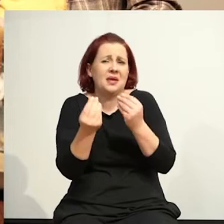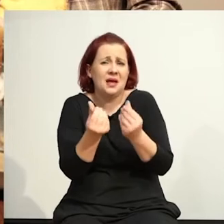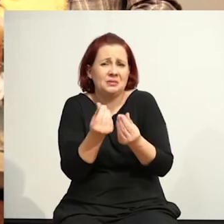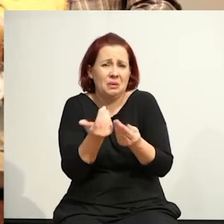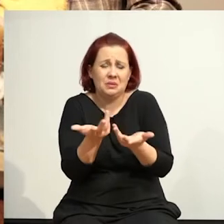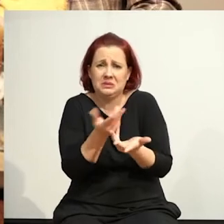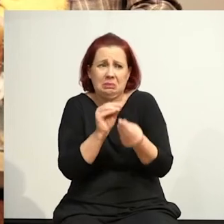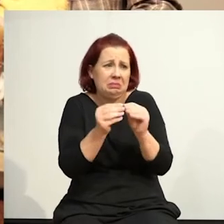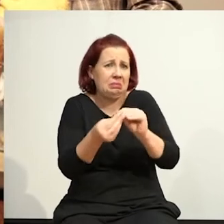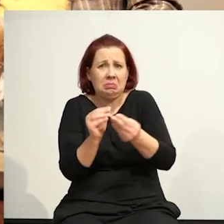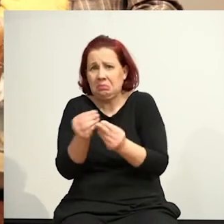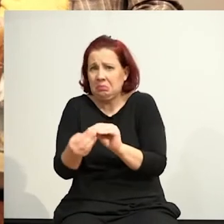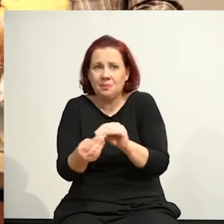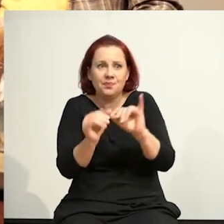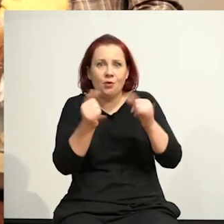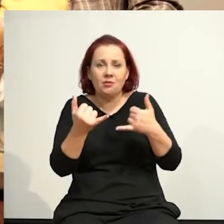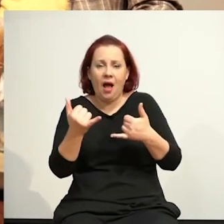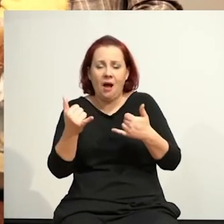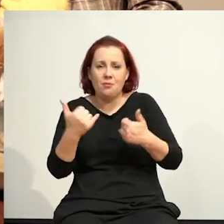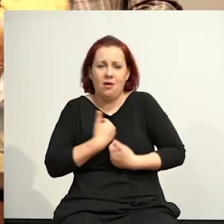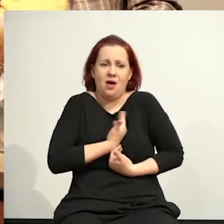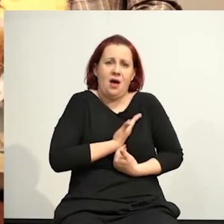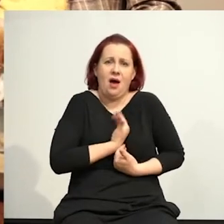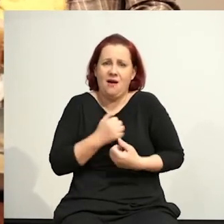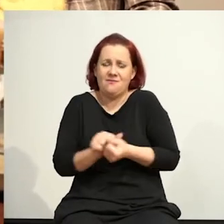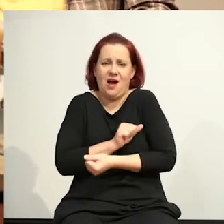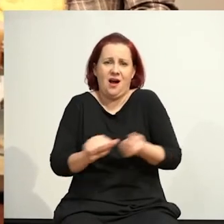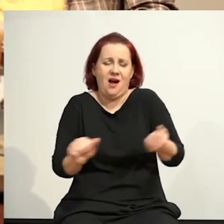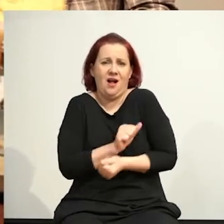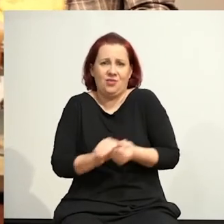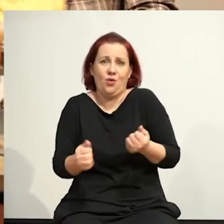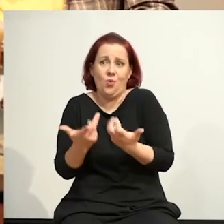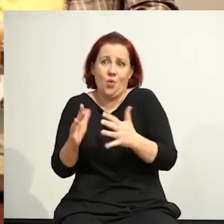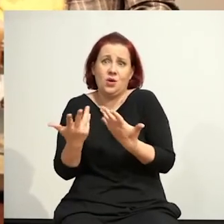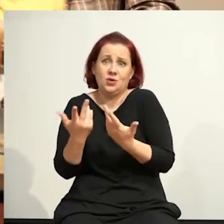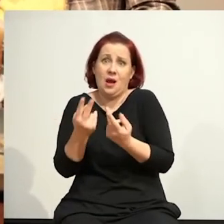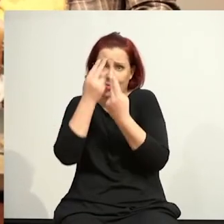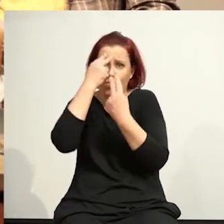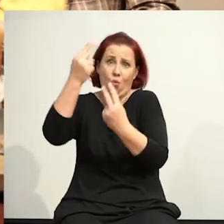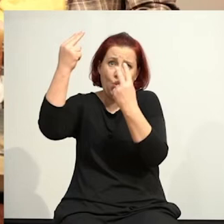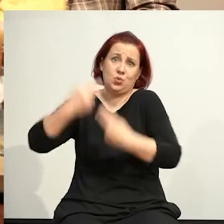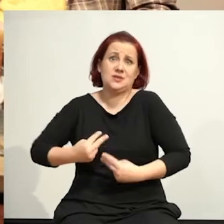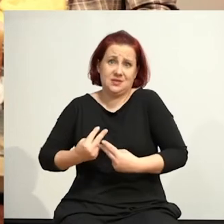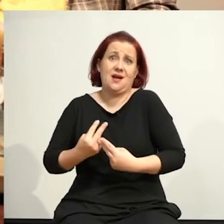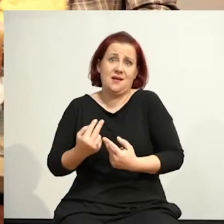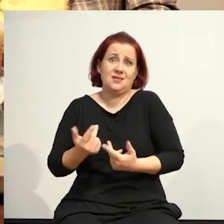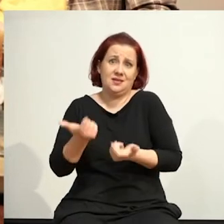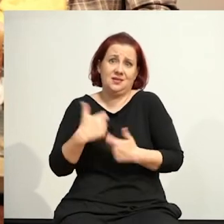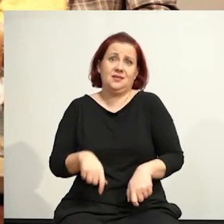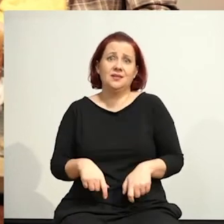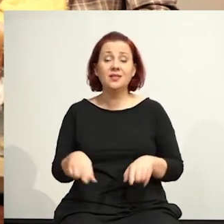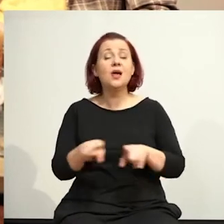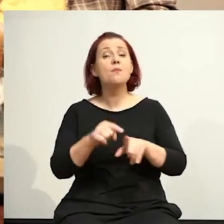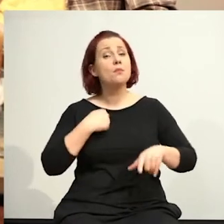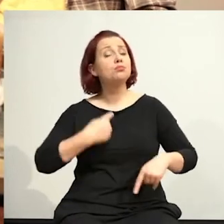teraz człowiek walczący też o kapitał symboliczny, czyli o uznanie, przeświadczony o